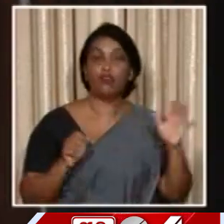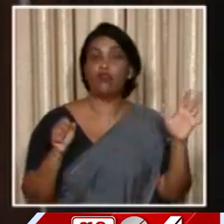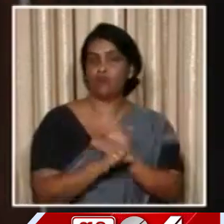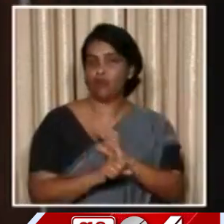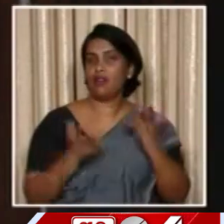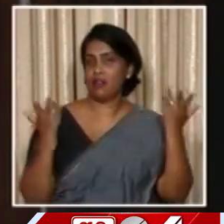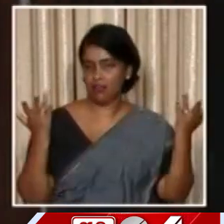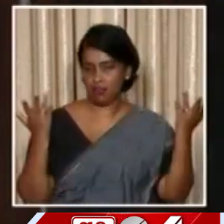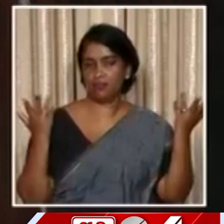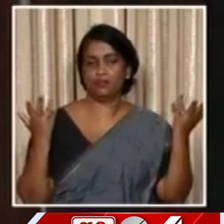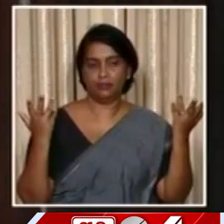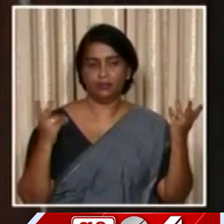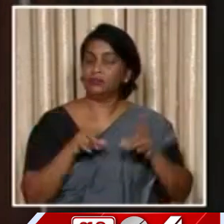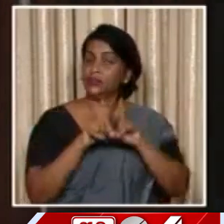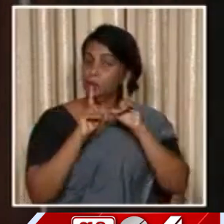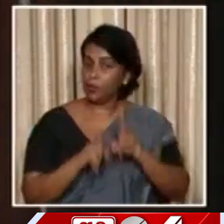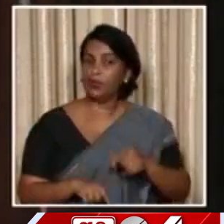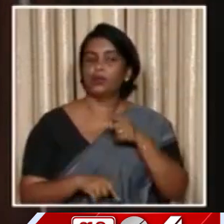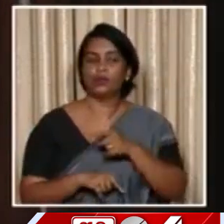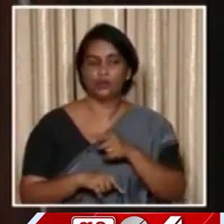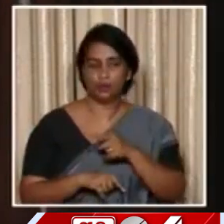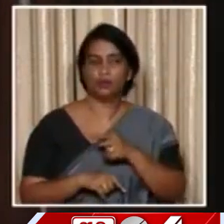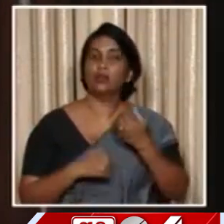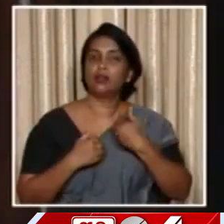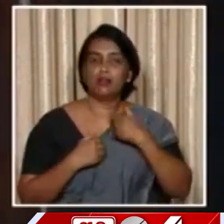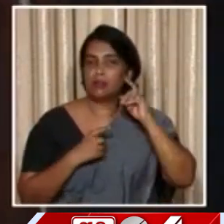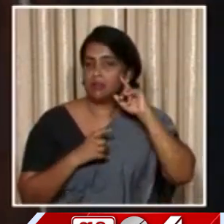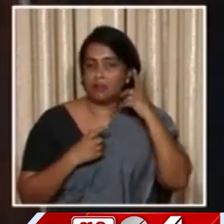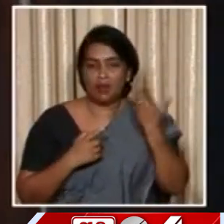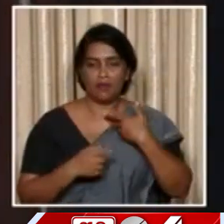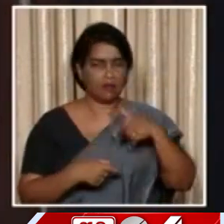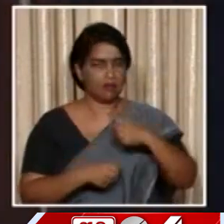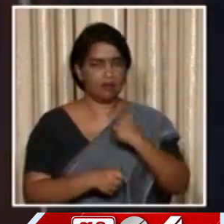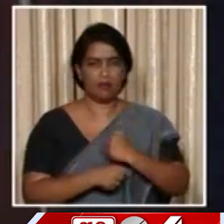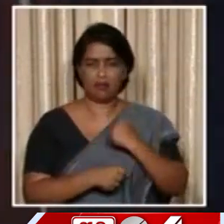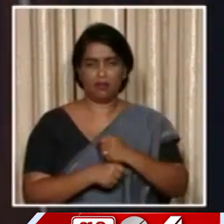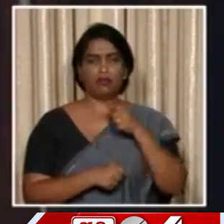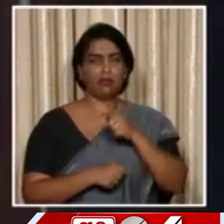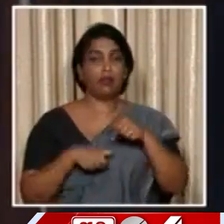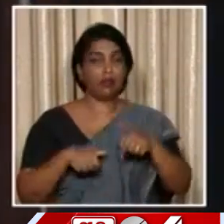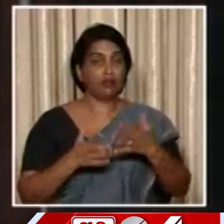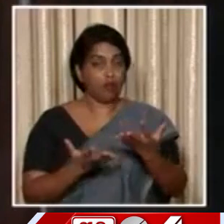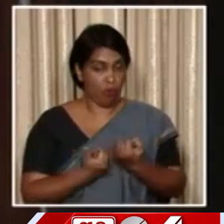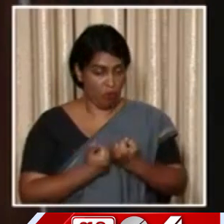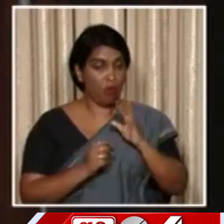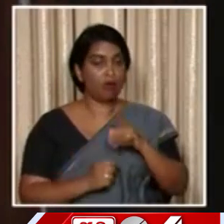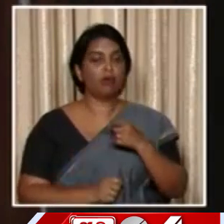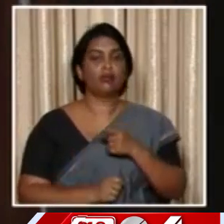ने मेवेन तत्वुल अभी दंडे मे रजेट अद अवश्यता व्यक्ति